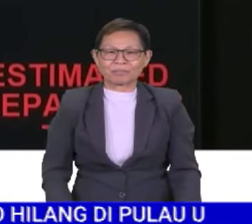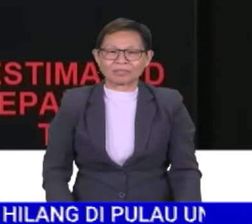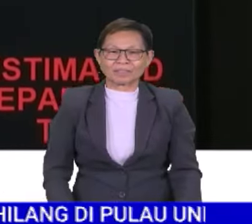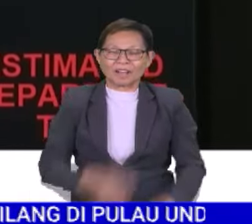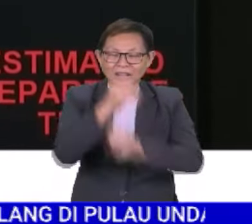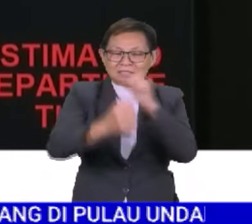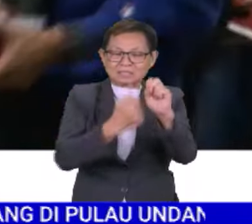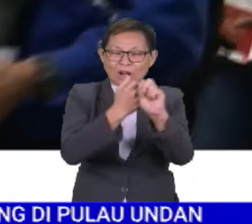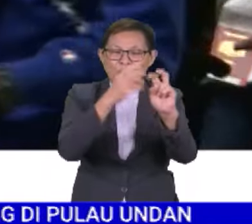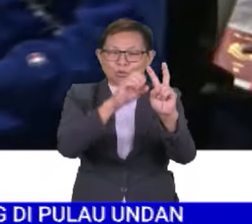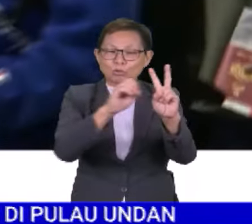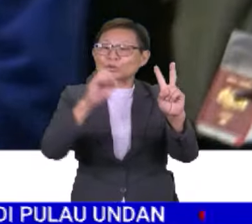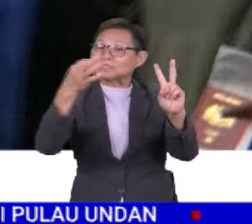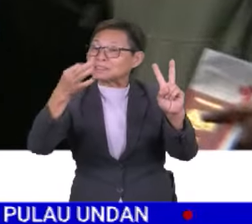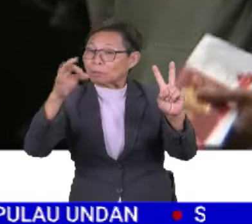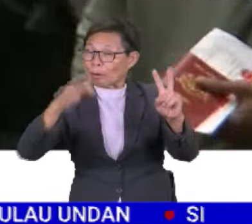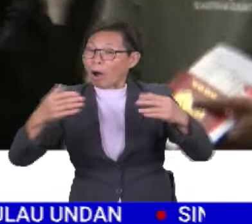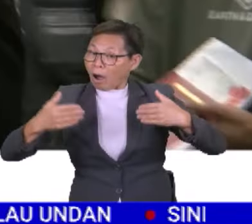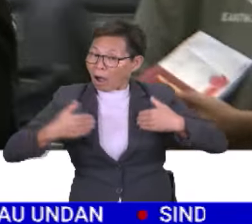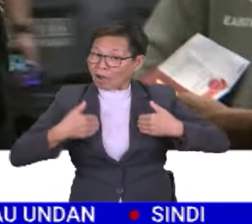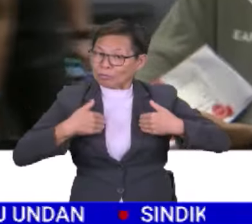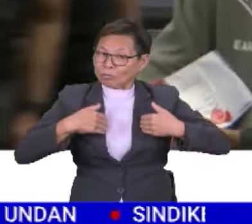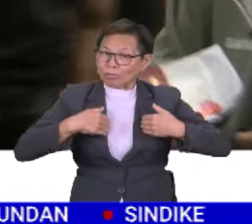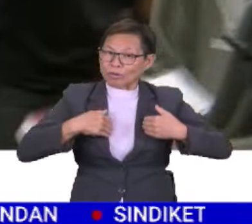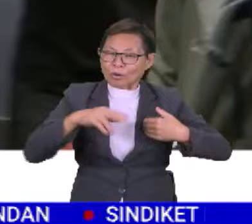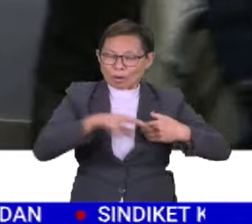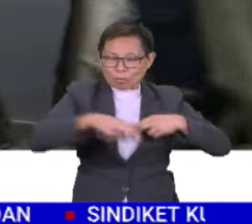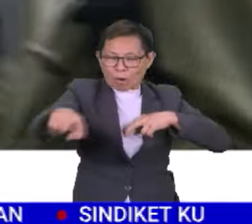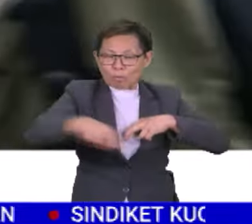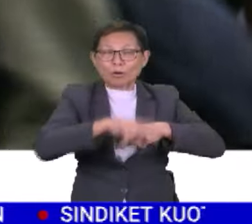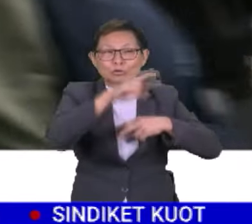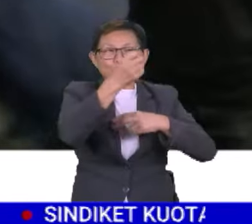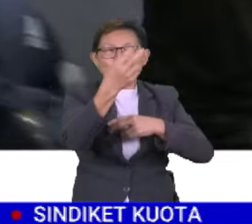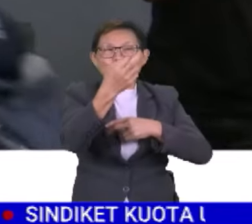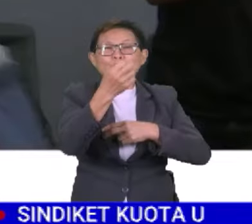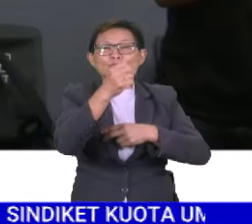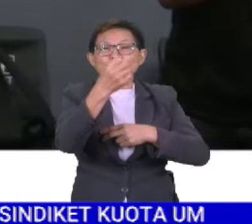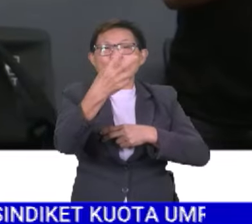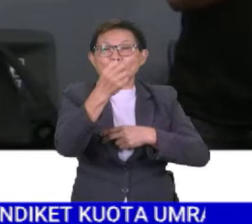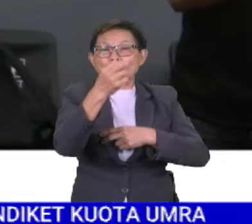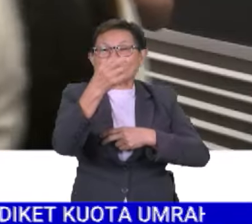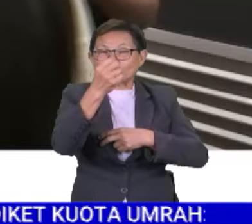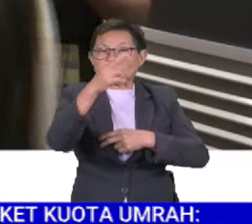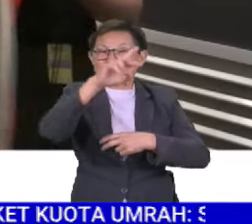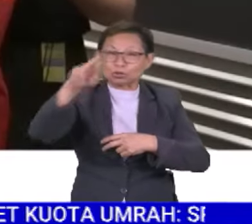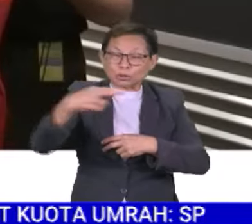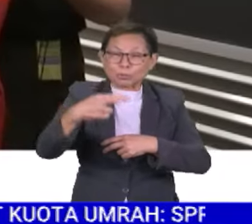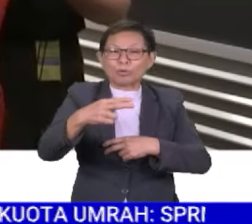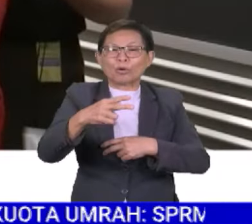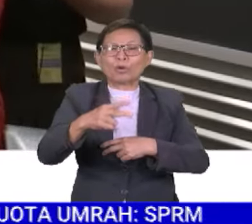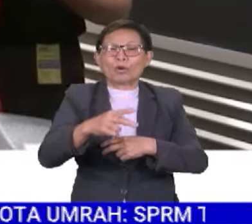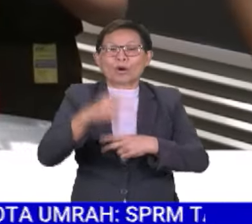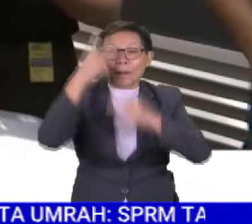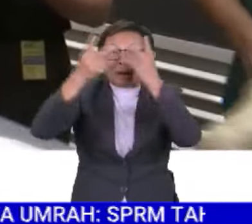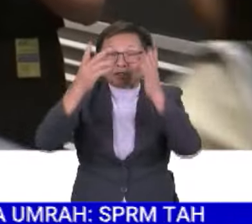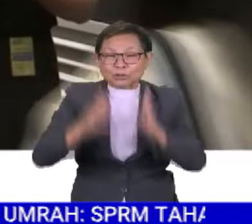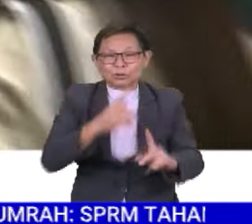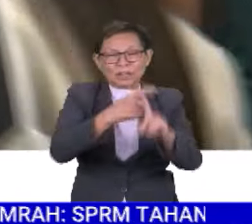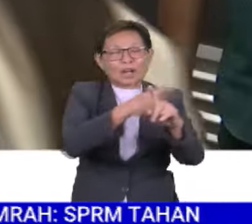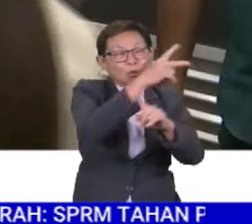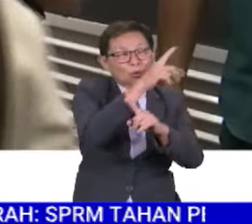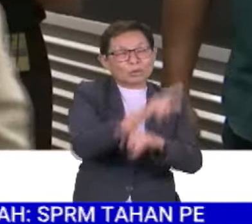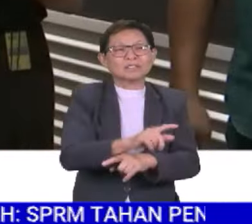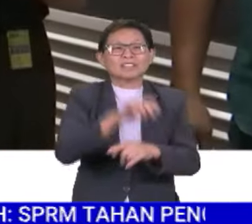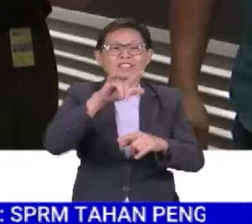tahun 2019 menyaksikan pergerakan 200.000 pelancong diantara Kuala Lumpur dan busan Sarekat